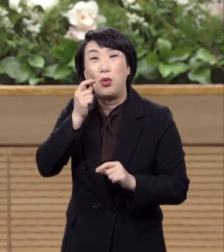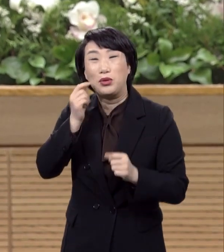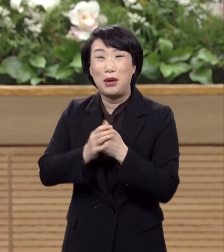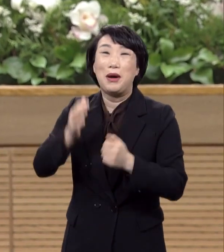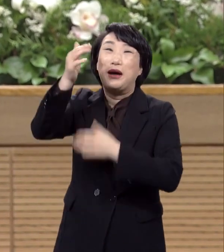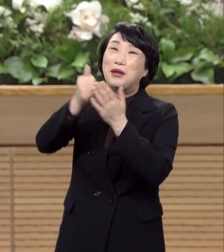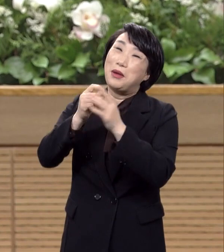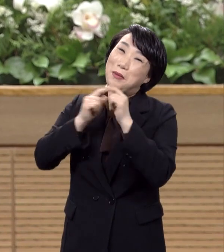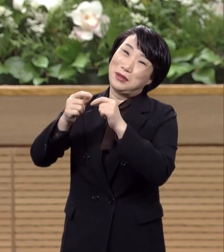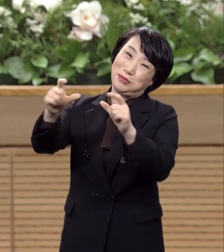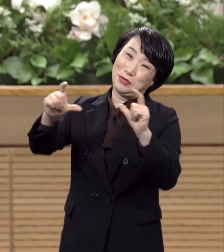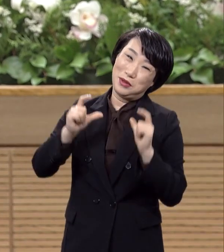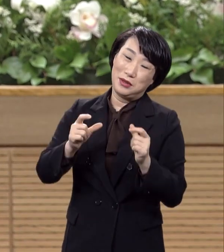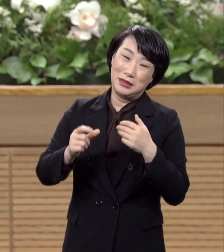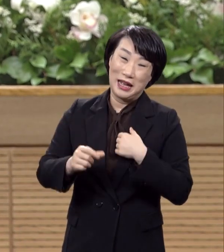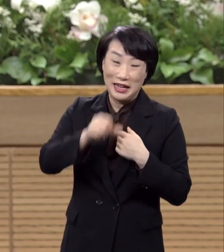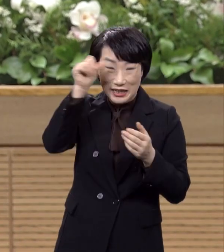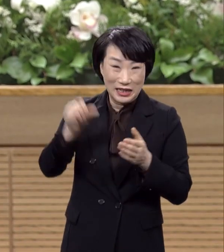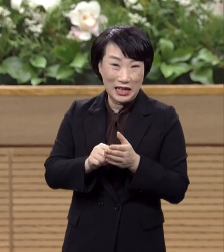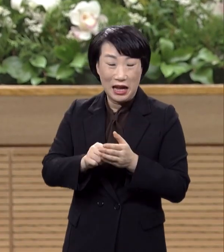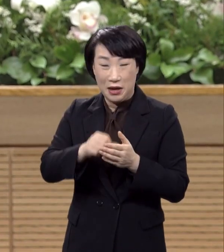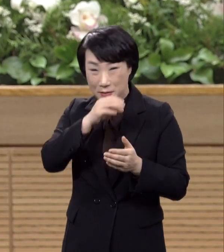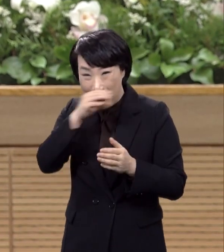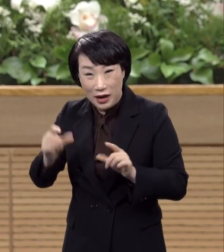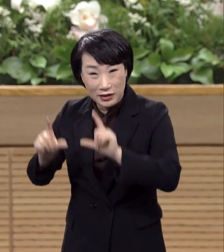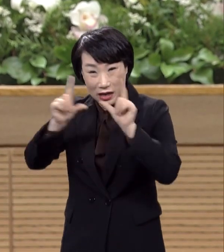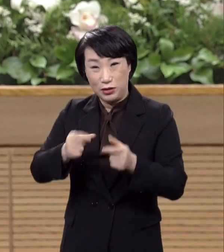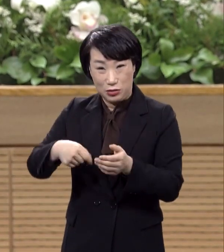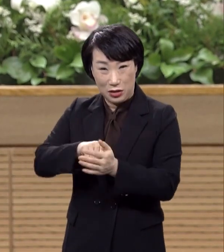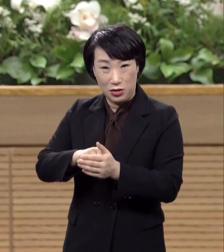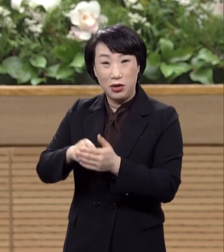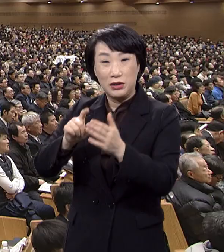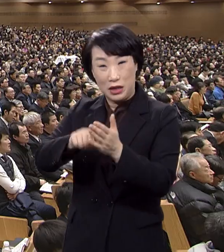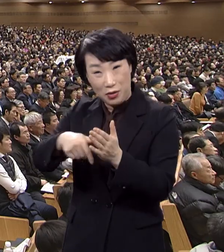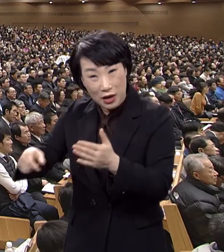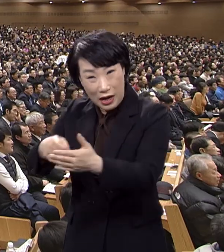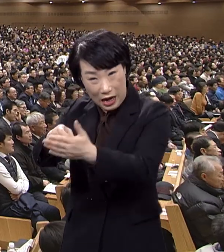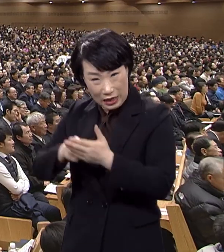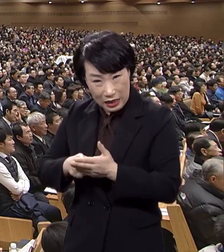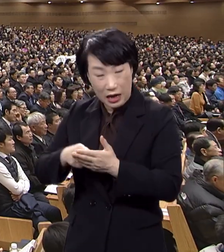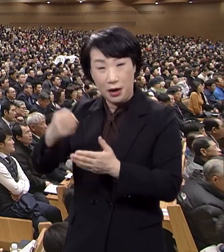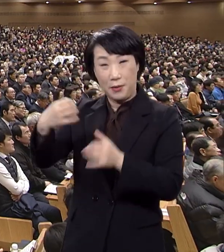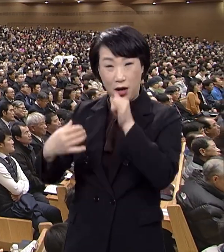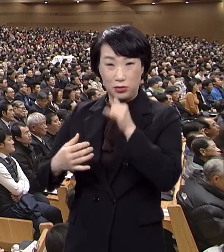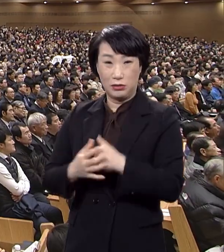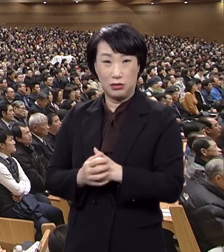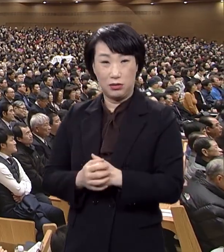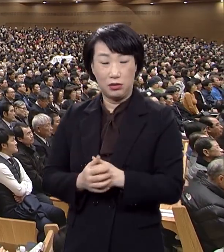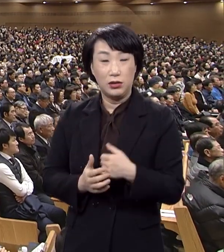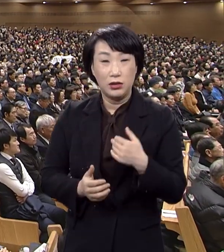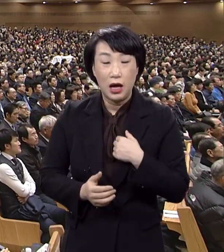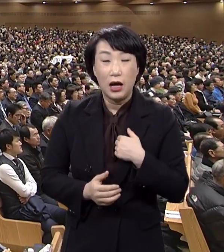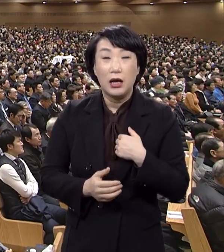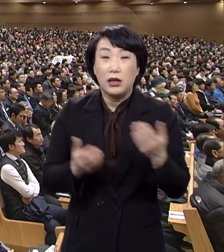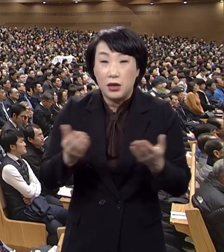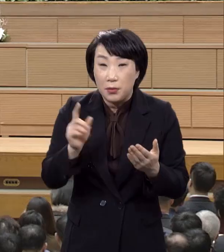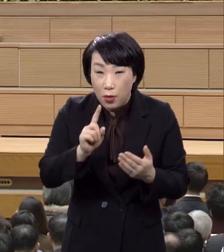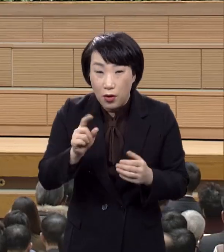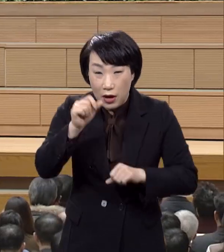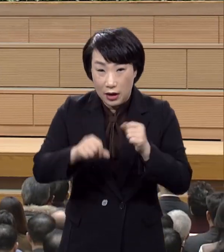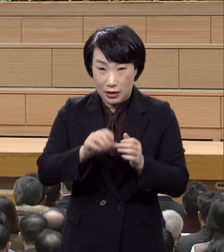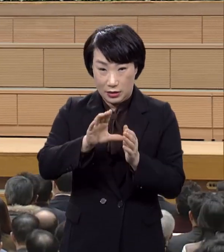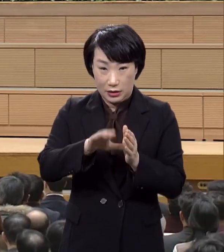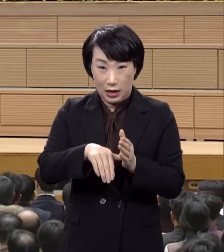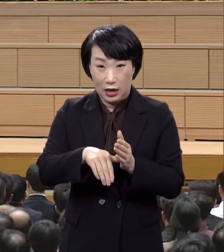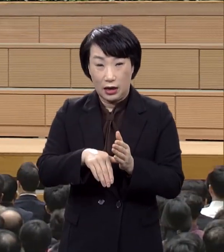사니까 하나님이 너는 네 인생을 똑바로 살아라고 말씀하고 계시다 이 말이에요. 내가 무슨 일을 할